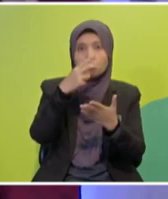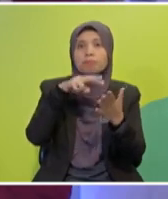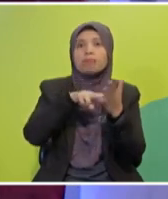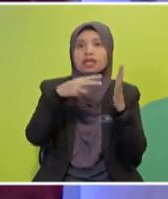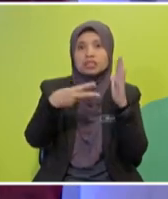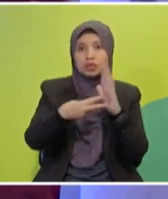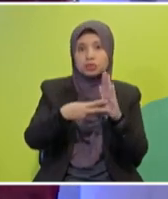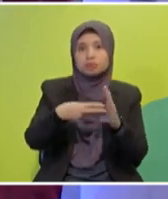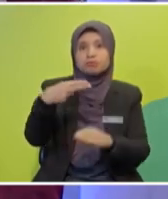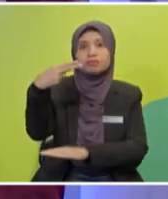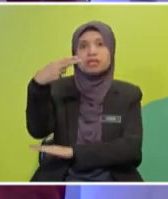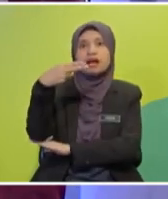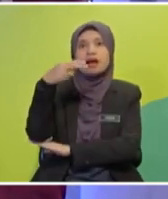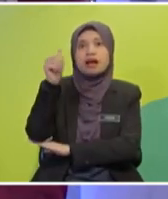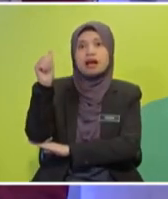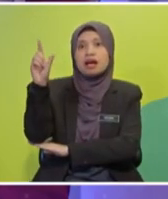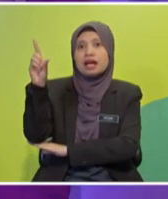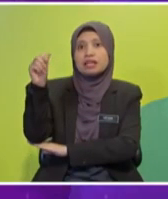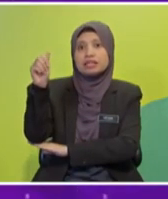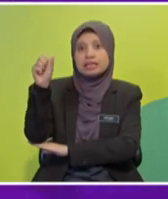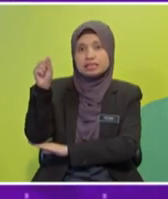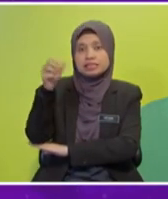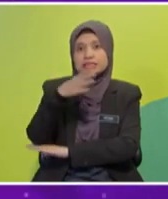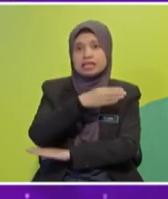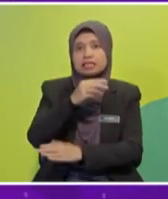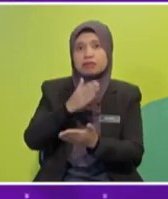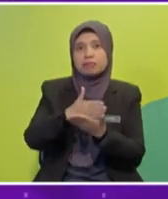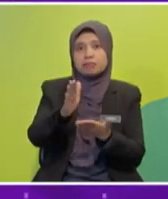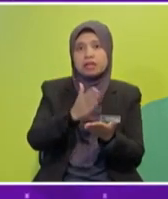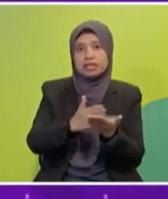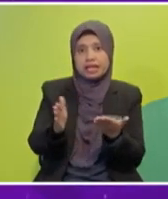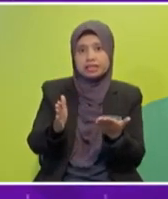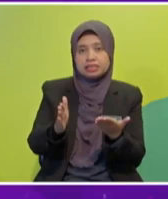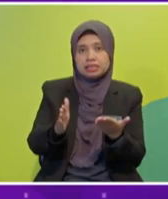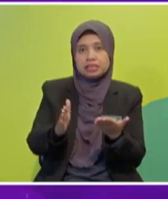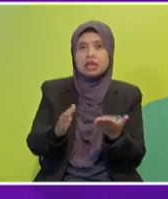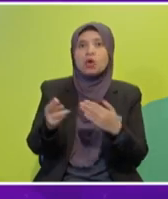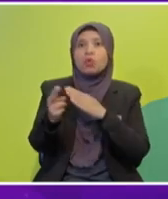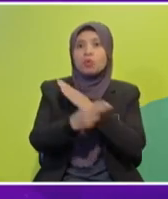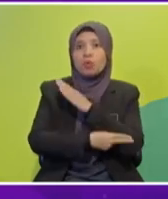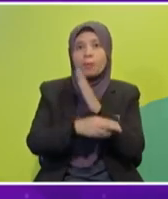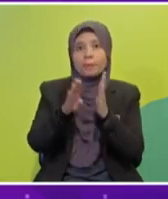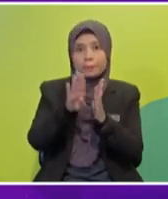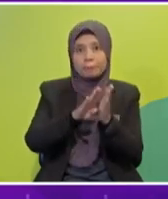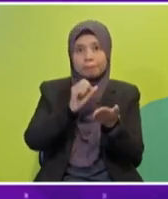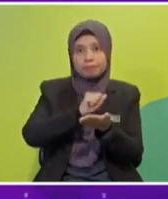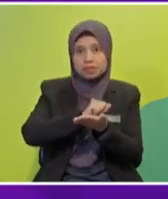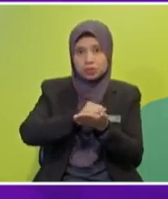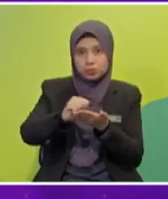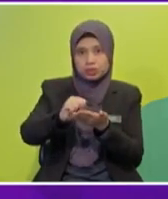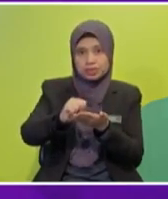pembahagiannya. Dan yang kedua, menyatakan hukum bersuci daripada hadas besar berdasarkan dengan dalil